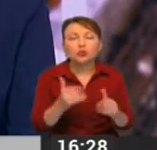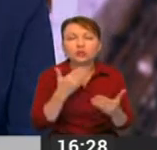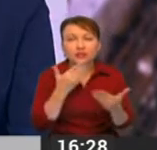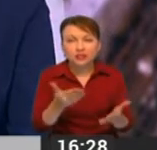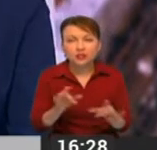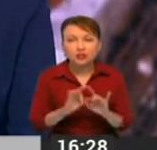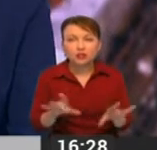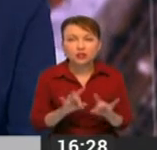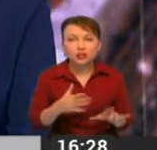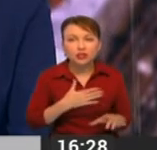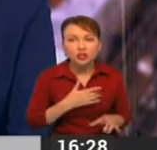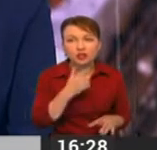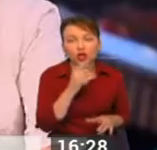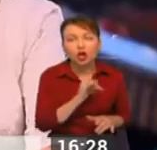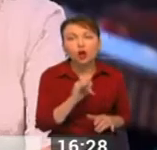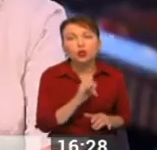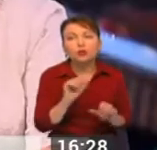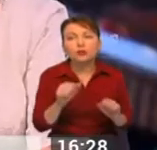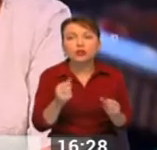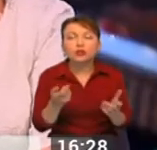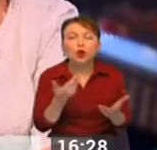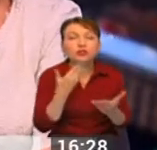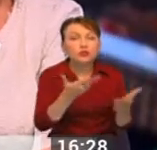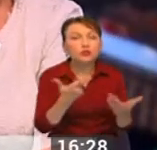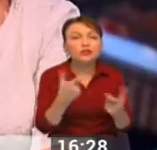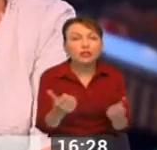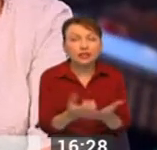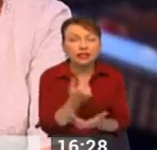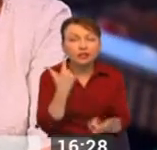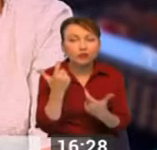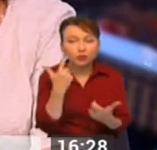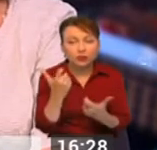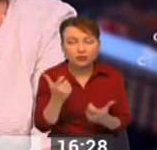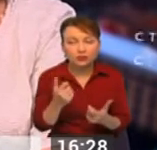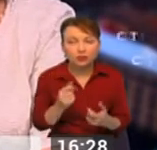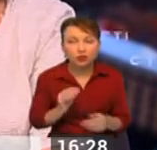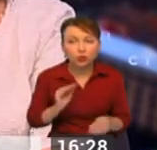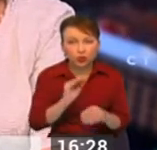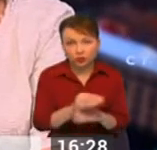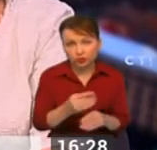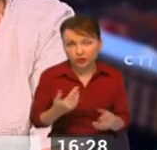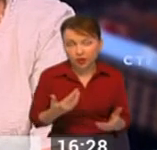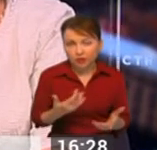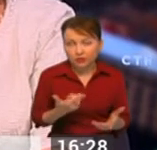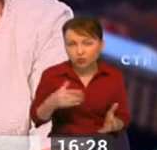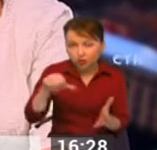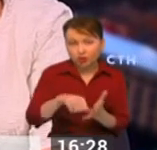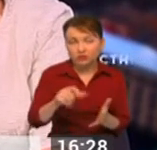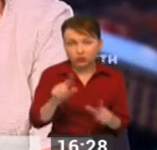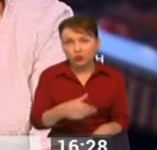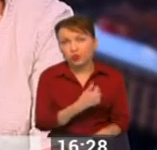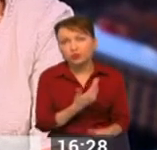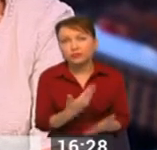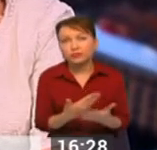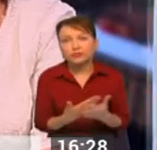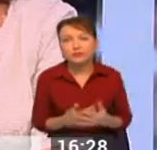Олено, розкажіть нашим глядачам, куди можуть вони звернутися, де знайти інформацію для того, щоб долучитися до такого грандіозного масштабного конкурсу, в тому числі